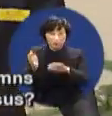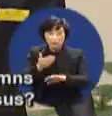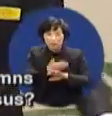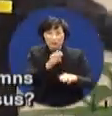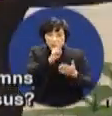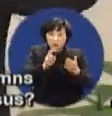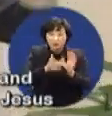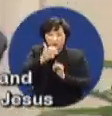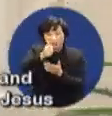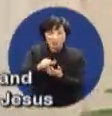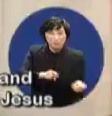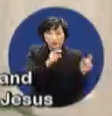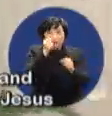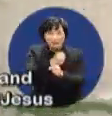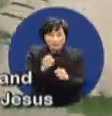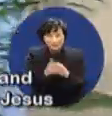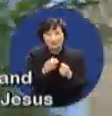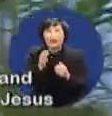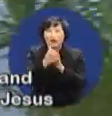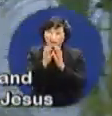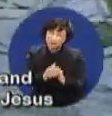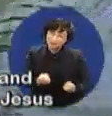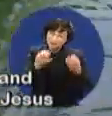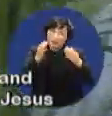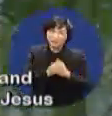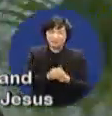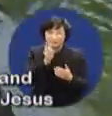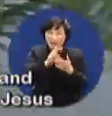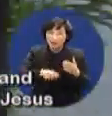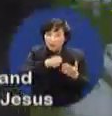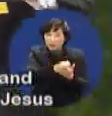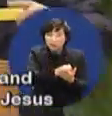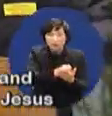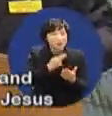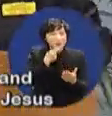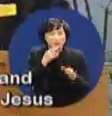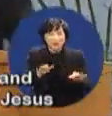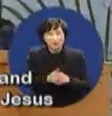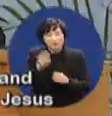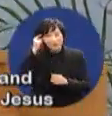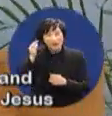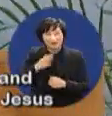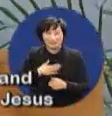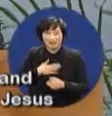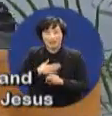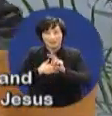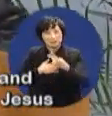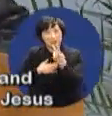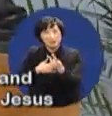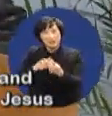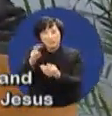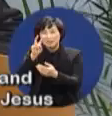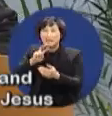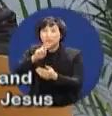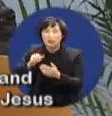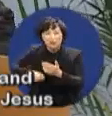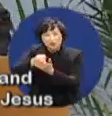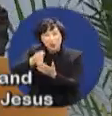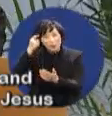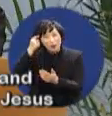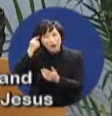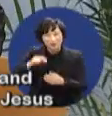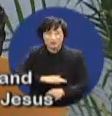할렐루야 않고 왜 그랬겠냐 이 말이오. 왜 이 찬송가를 정했겠는가? 우리는요